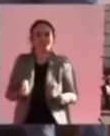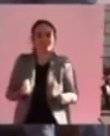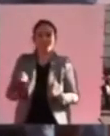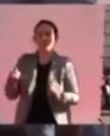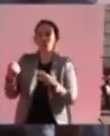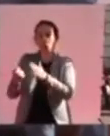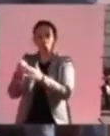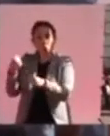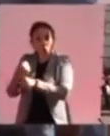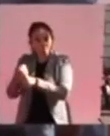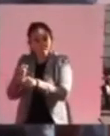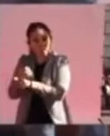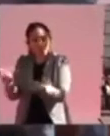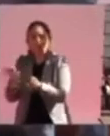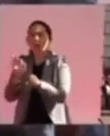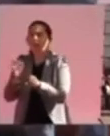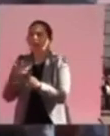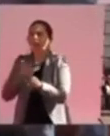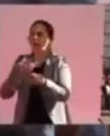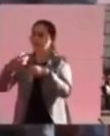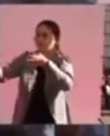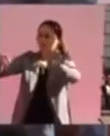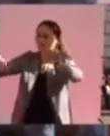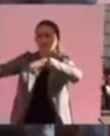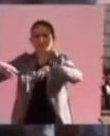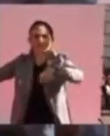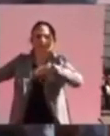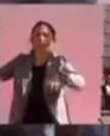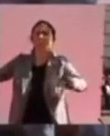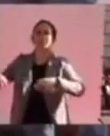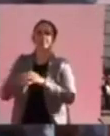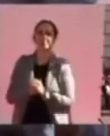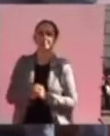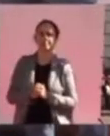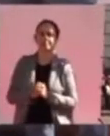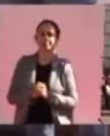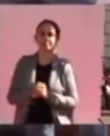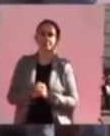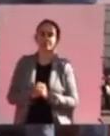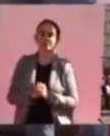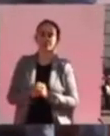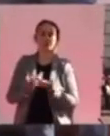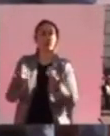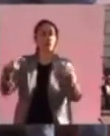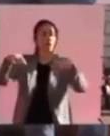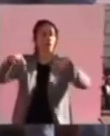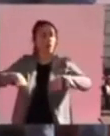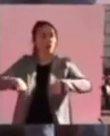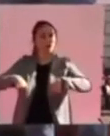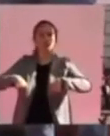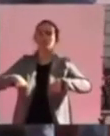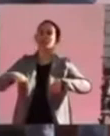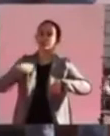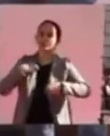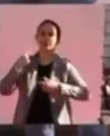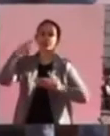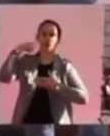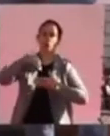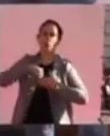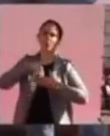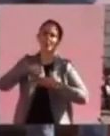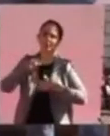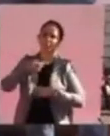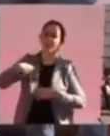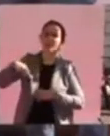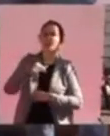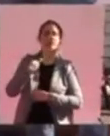ritrovati divisi e smarriti da logiche corporative oggi siamo consapevoli che è necessario recuperare